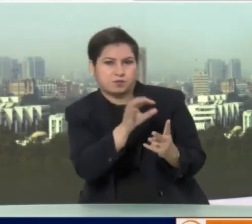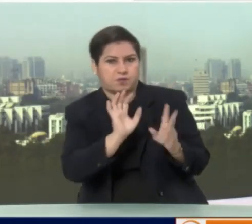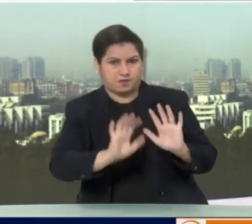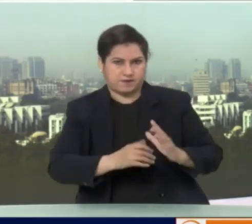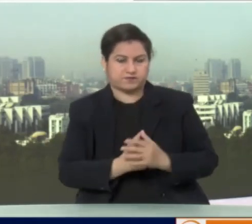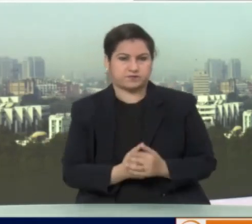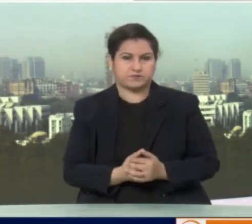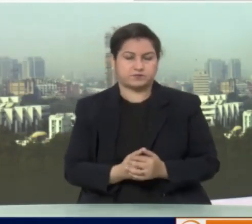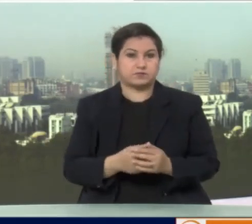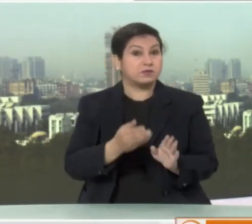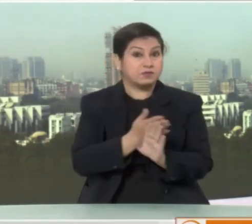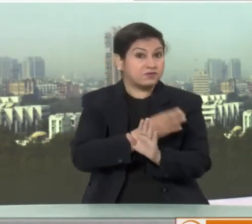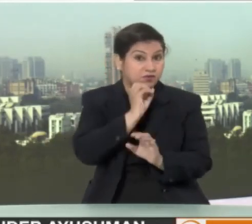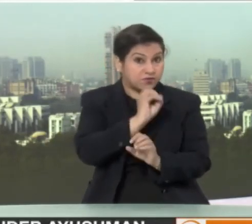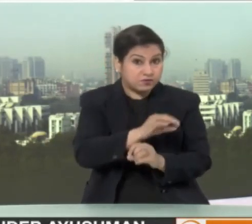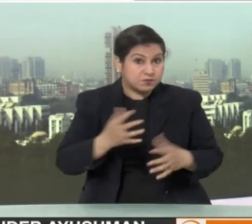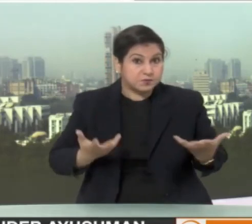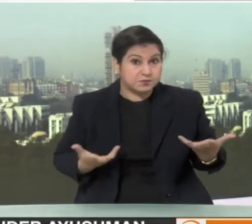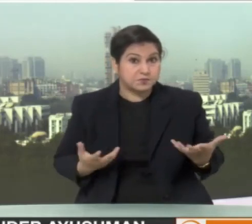जैसा बताया गया कि